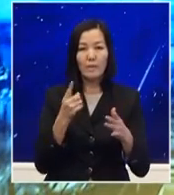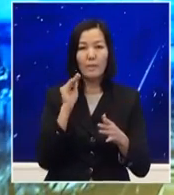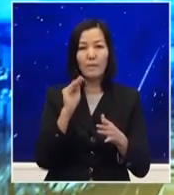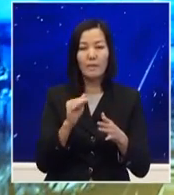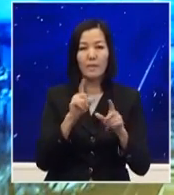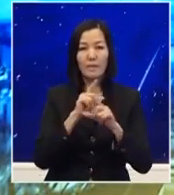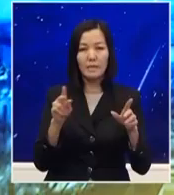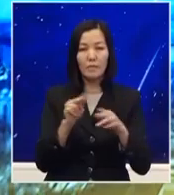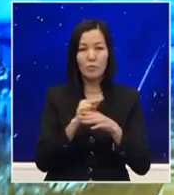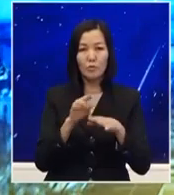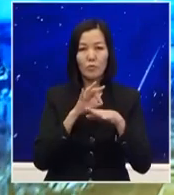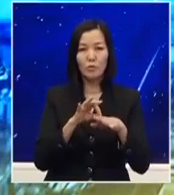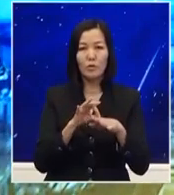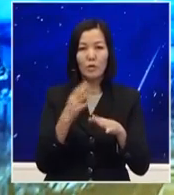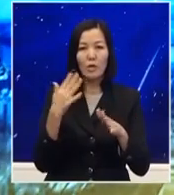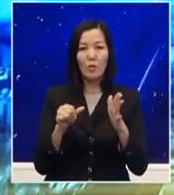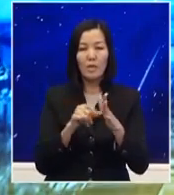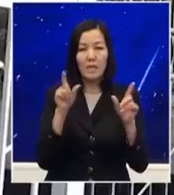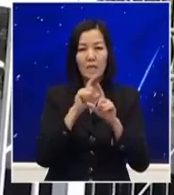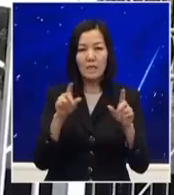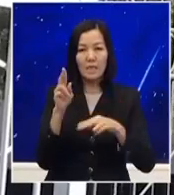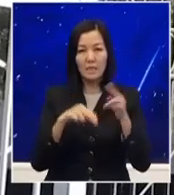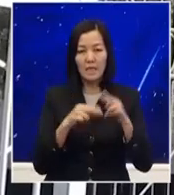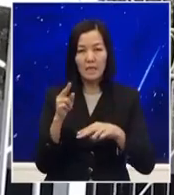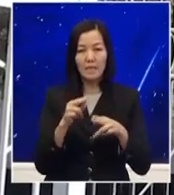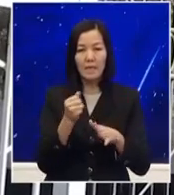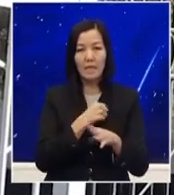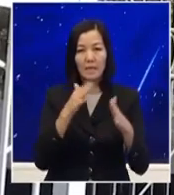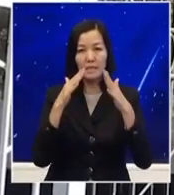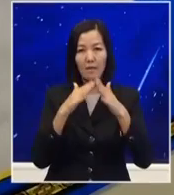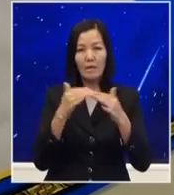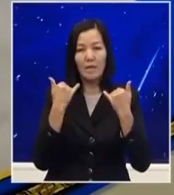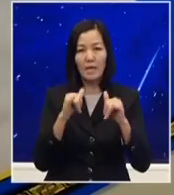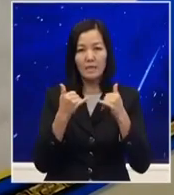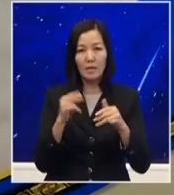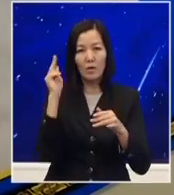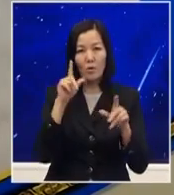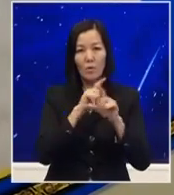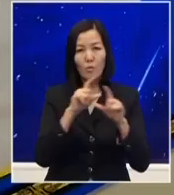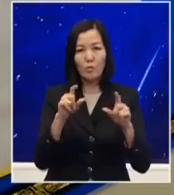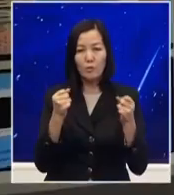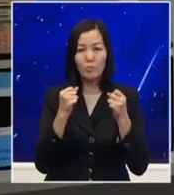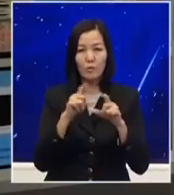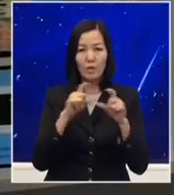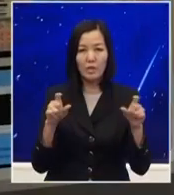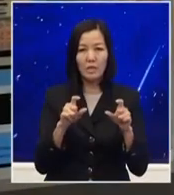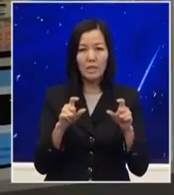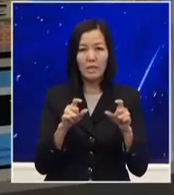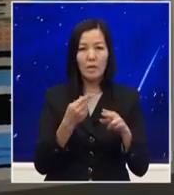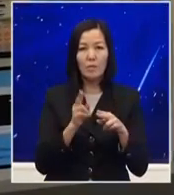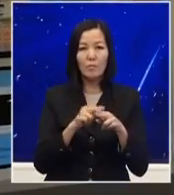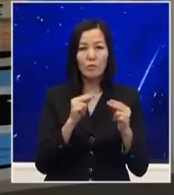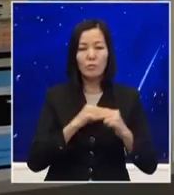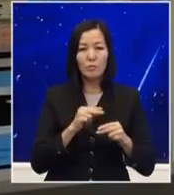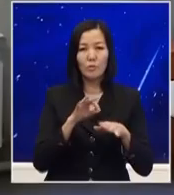жұмыстары жүргізілді, 56 нысан салынды. Бұлар казармалар, асханалар мен оқу корпустары мен спорт кешендері. Бұл